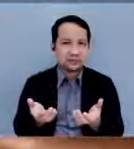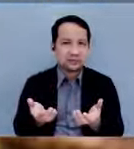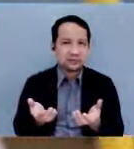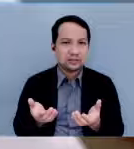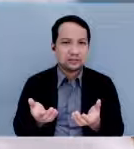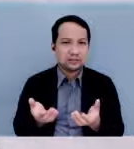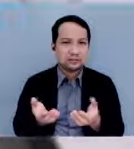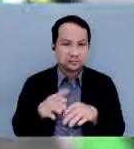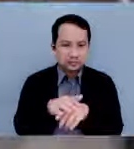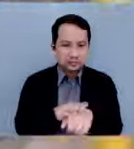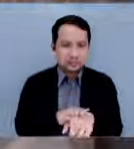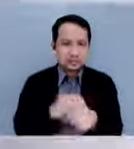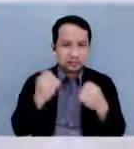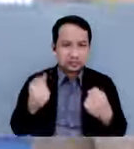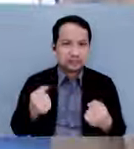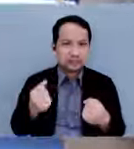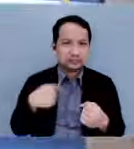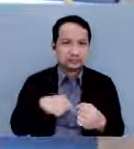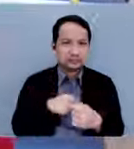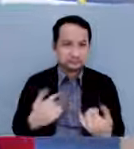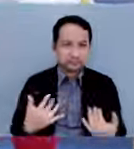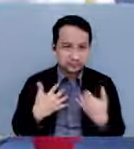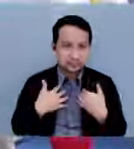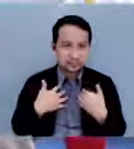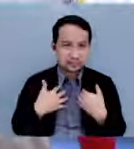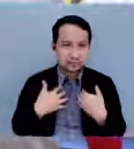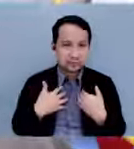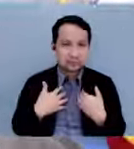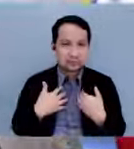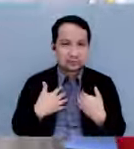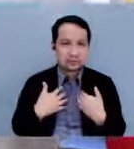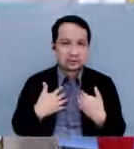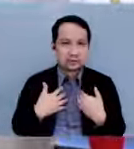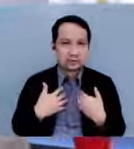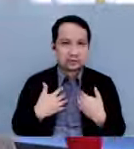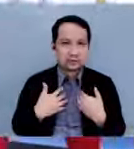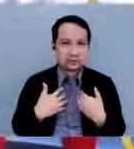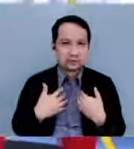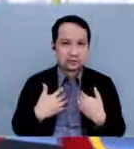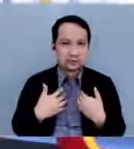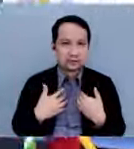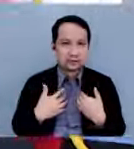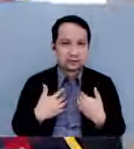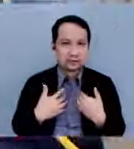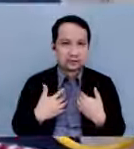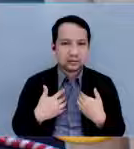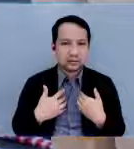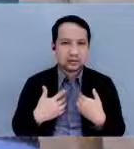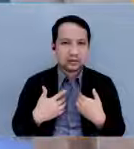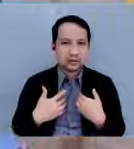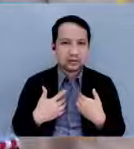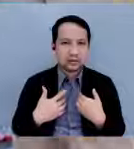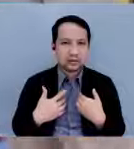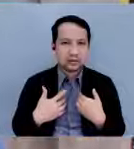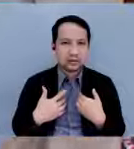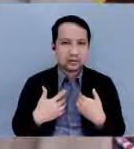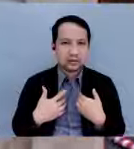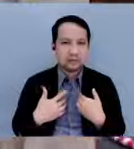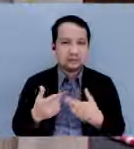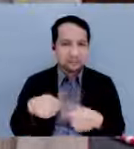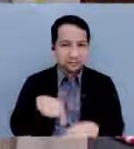mas malakas po yung impact sa core. Kumbaga, hindi po siya kailangan. Ang magaan po, pwede niyong bilisan.